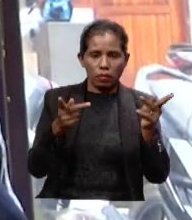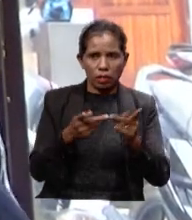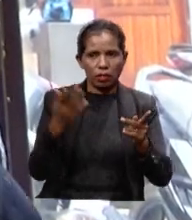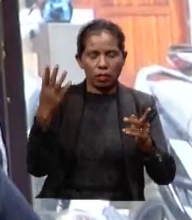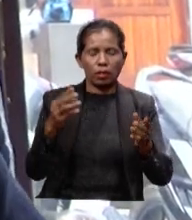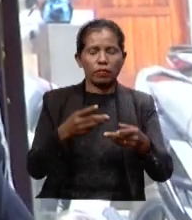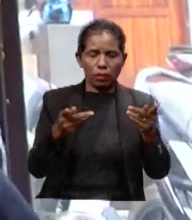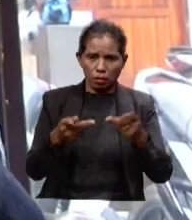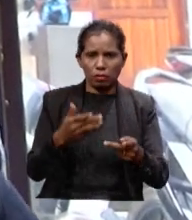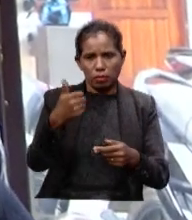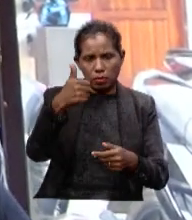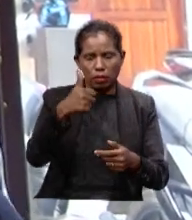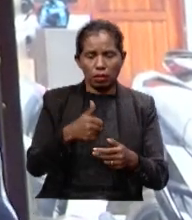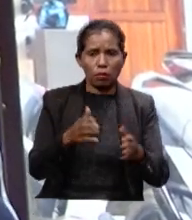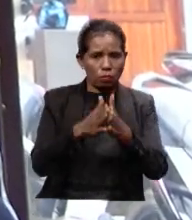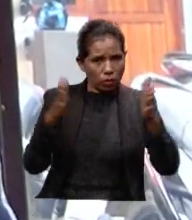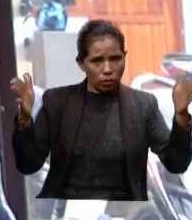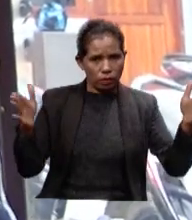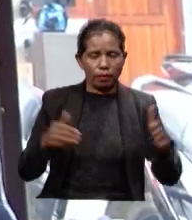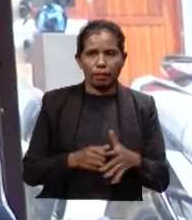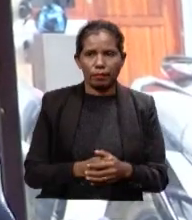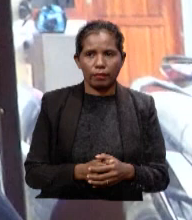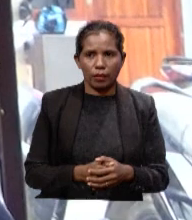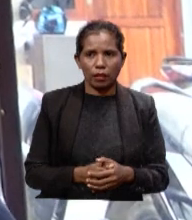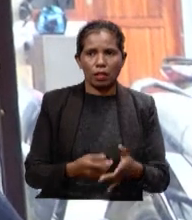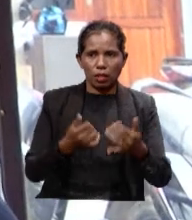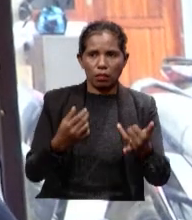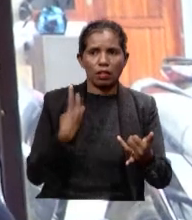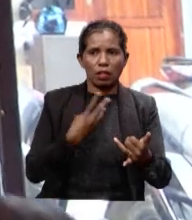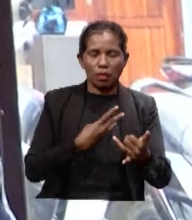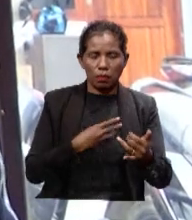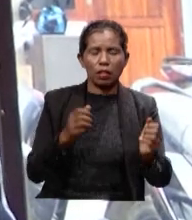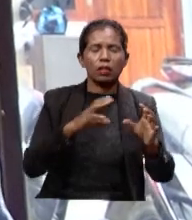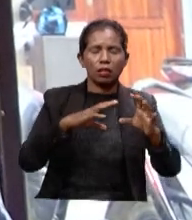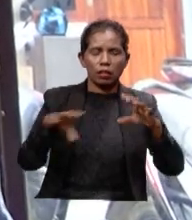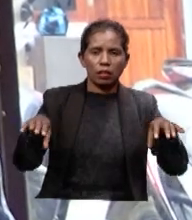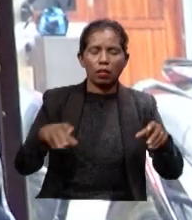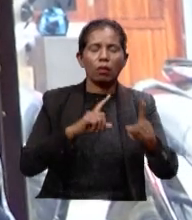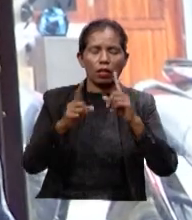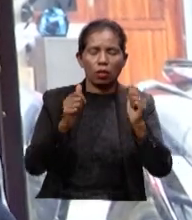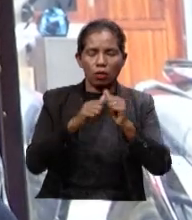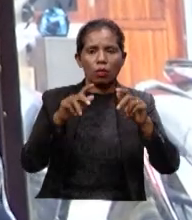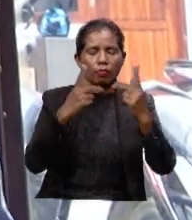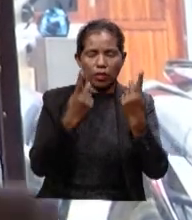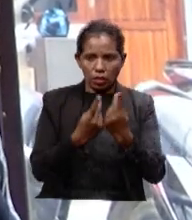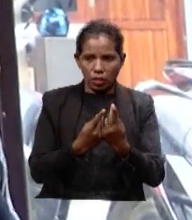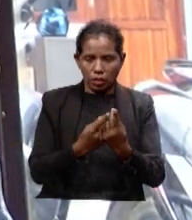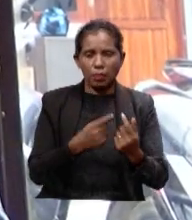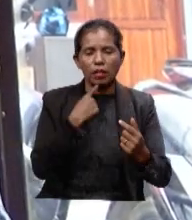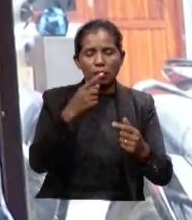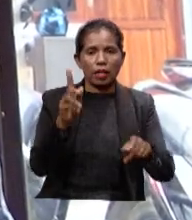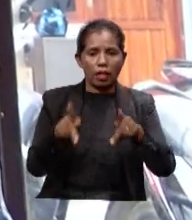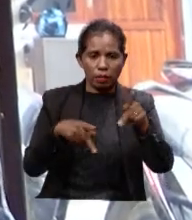ini kapasitas tebes dua nebe agora kan ba koran ada kumpanya i amos ba vision benar di sini para aturnya sih